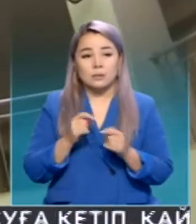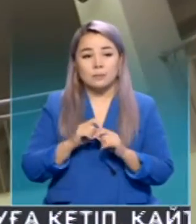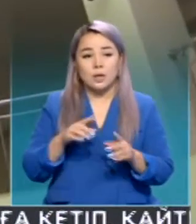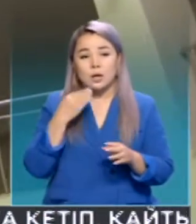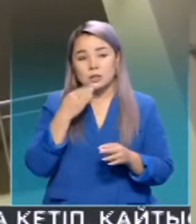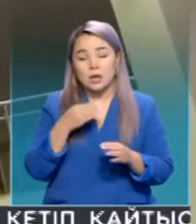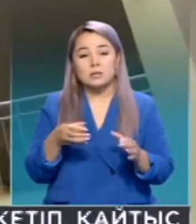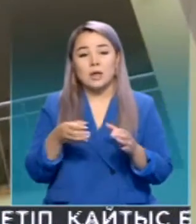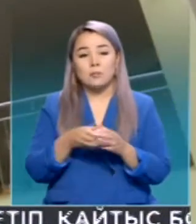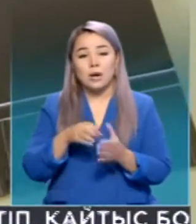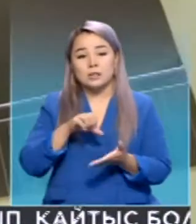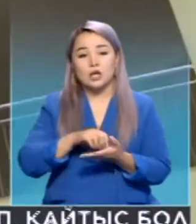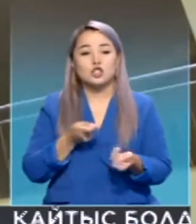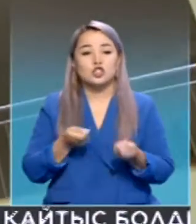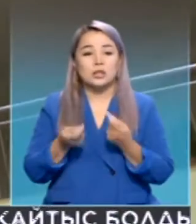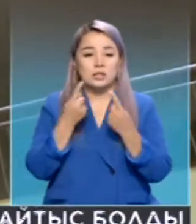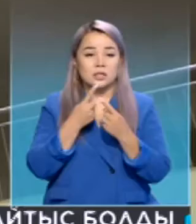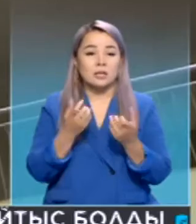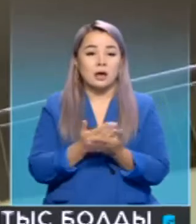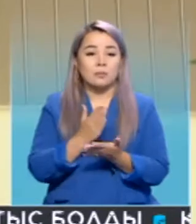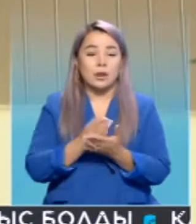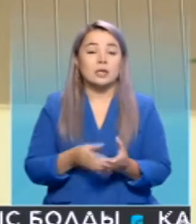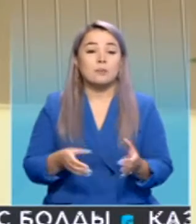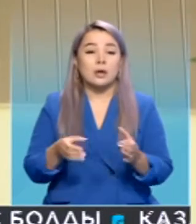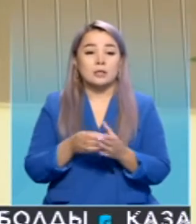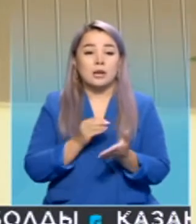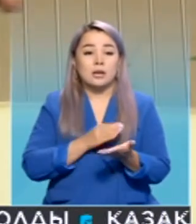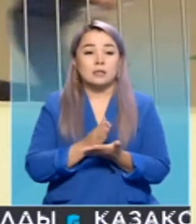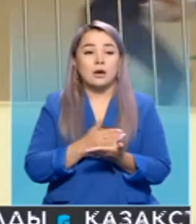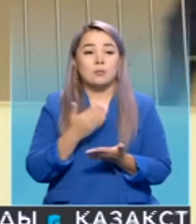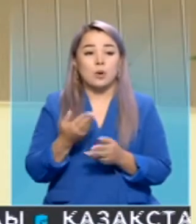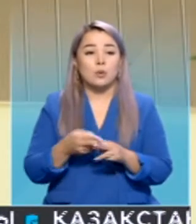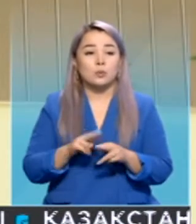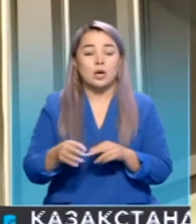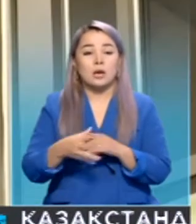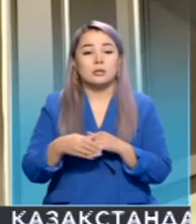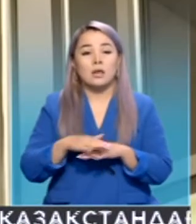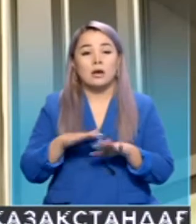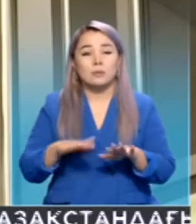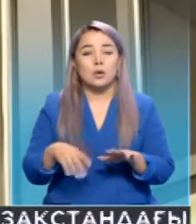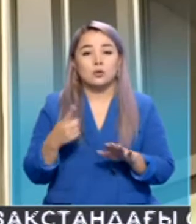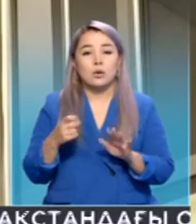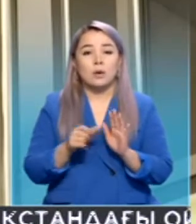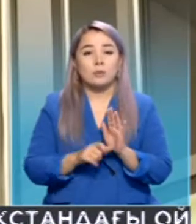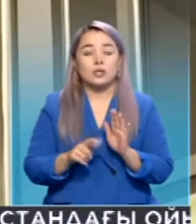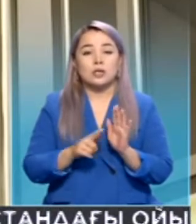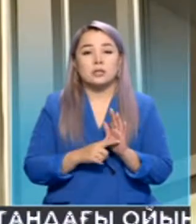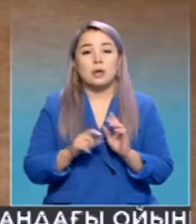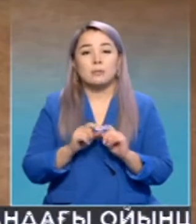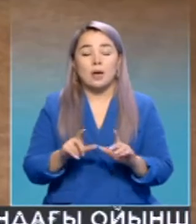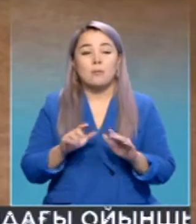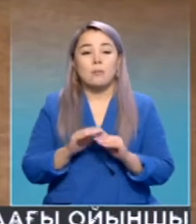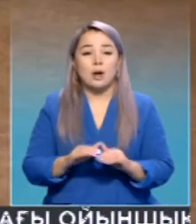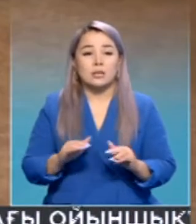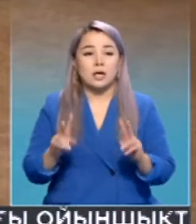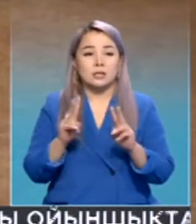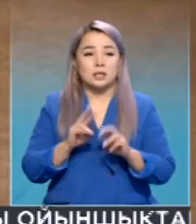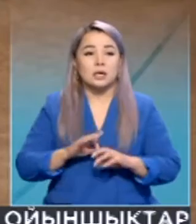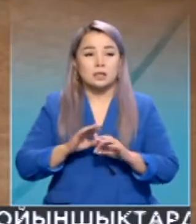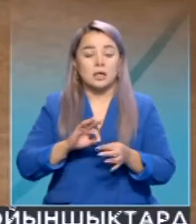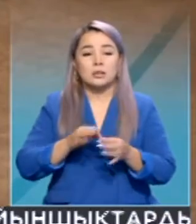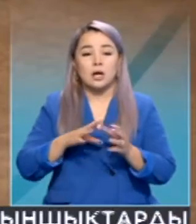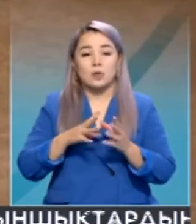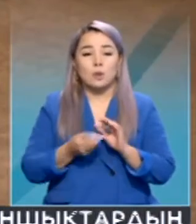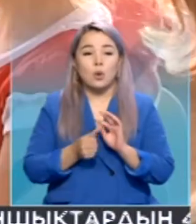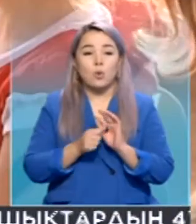аймақтық департаментінің жетекшісі хабарлады. Департамент қызметкерлері биыл өңірдегі 167 орта мектеп пен балабақшаны тексерген. Нәтижесінде